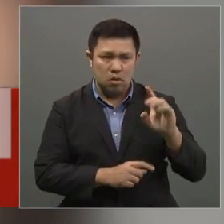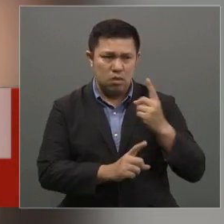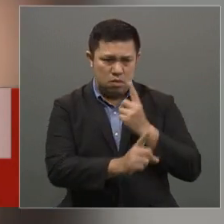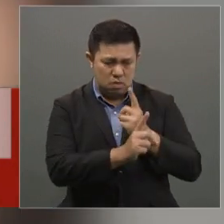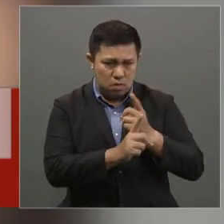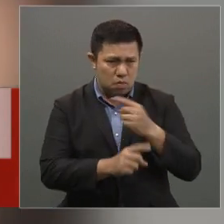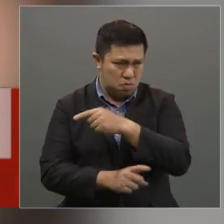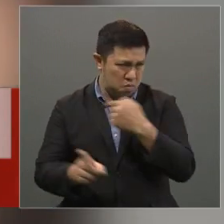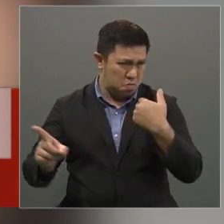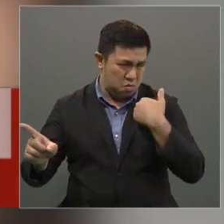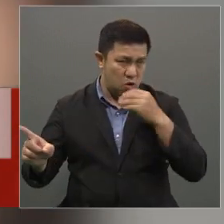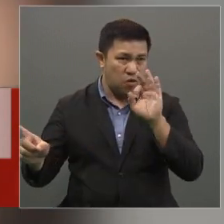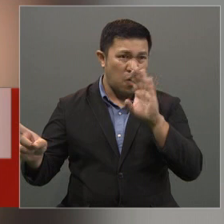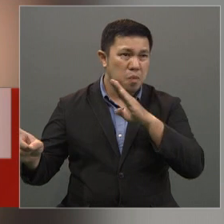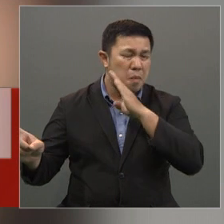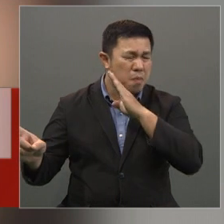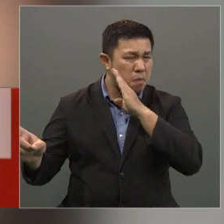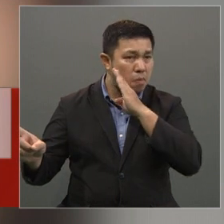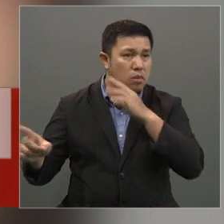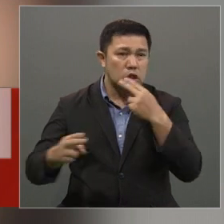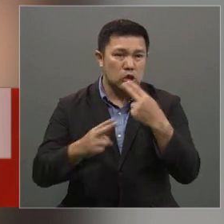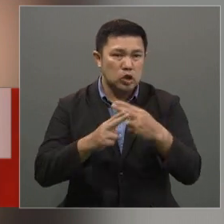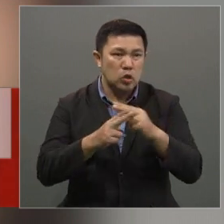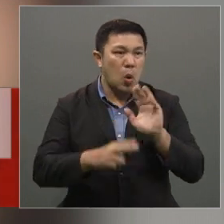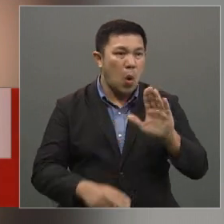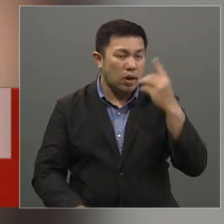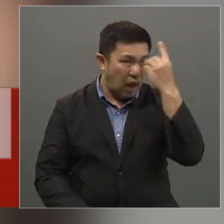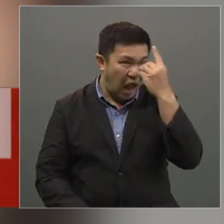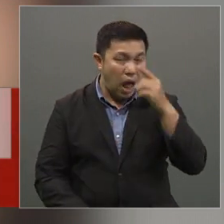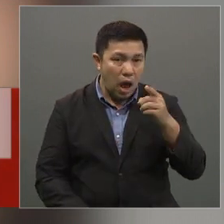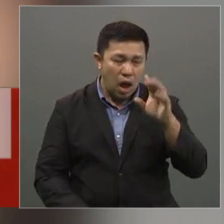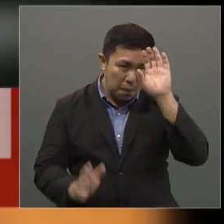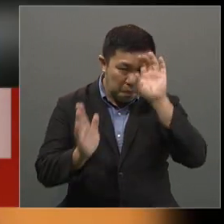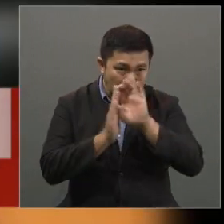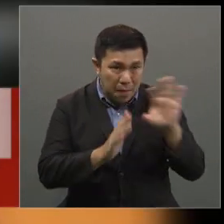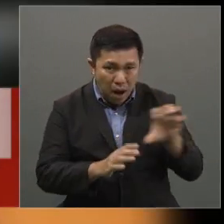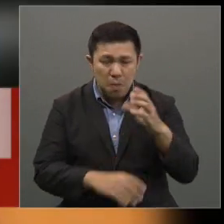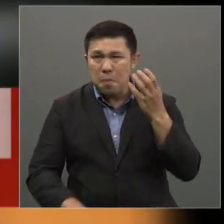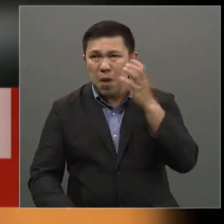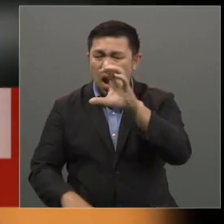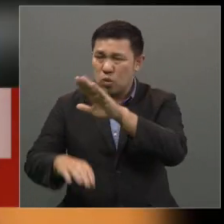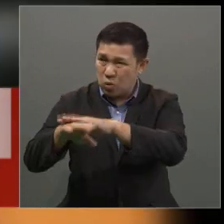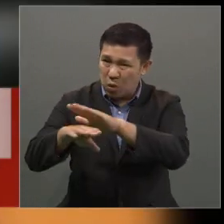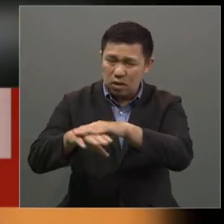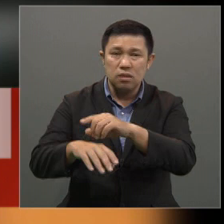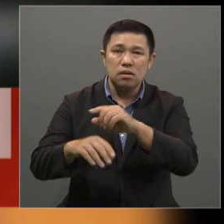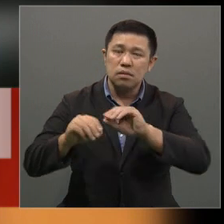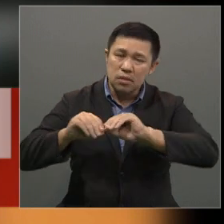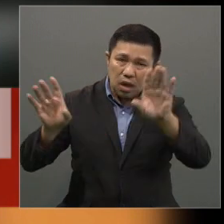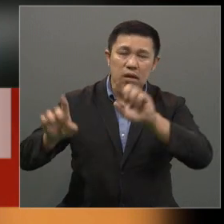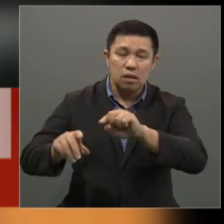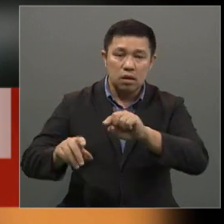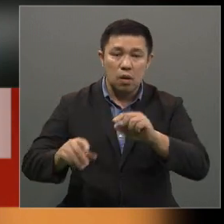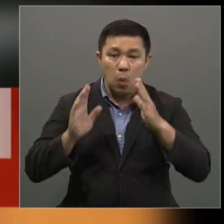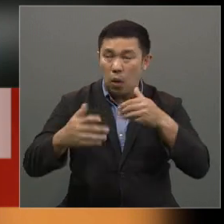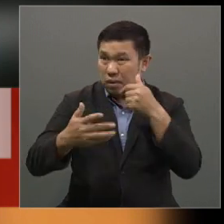จปลอมใน Facebook เนี่ยเอาชื่อของตัวเองเอารูปของเธอไปโพสต์ข้อความแล้วเพจที่เอาไปปลอมเนี่ยคน